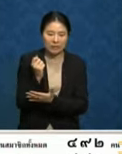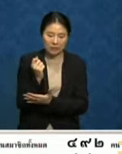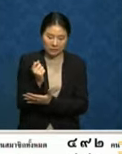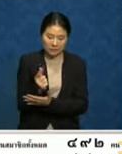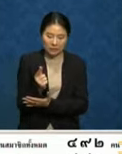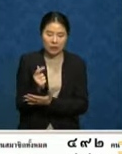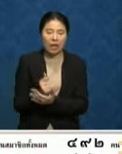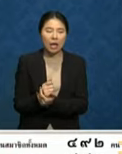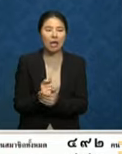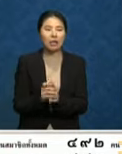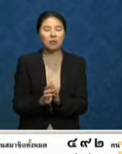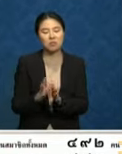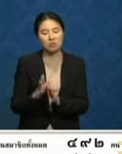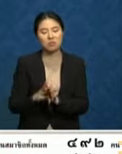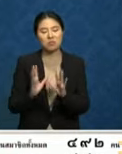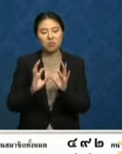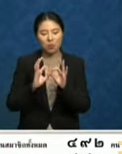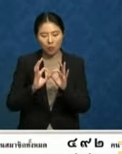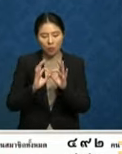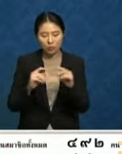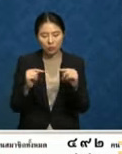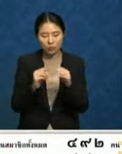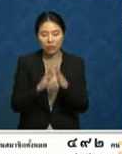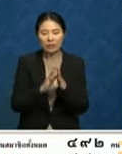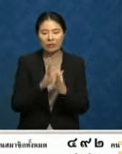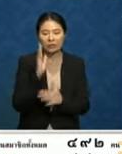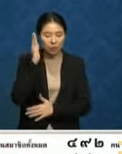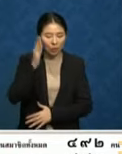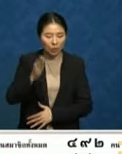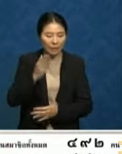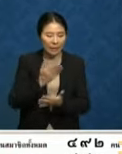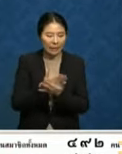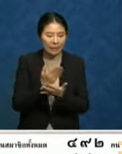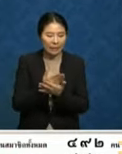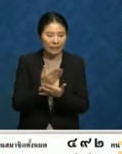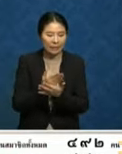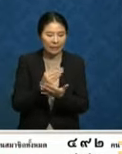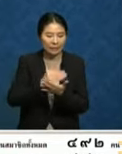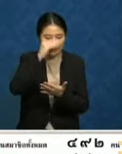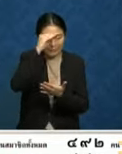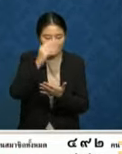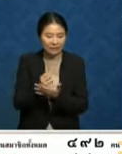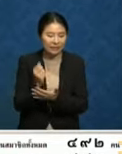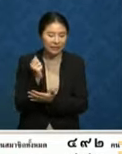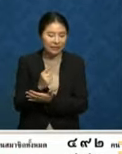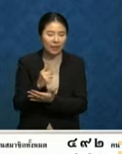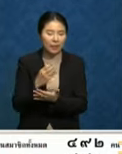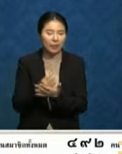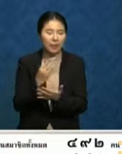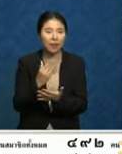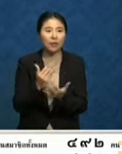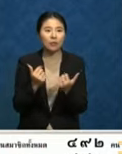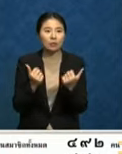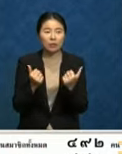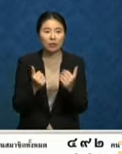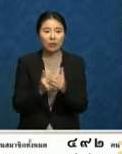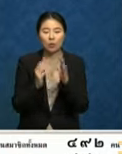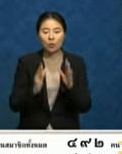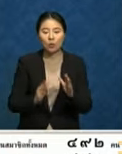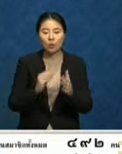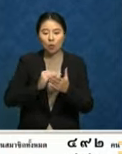ใยมหาวิทยาลัยอุบลราชธานีต้องเรียนว่านักศึกษาของมหาวิทยาลัยอุบลราชธานีเนี่ยส่วนใหญ่เนี่ยมี